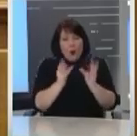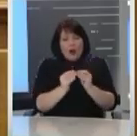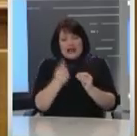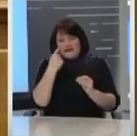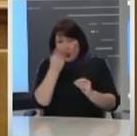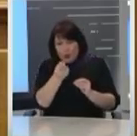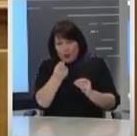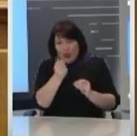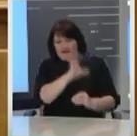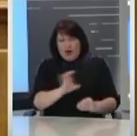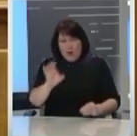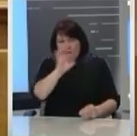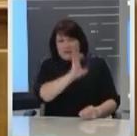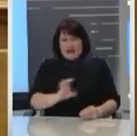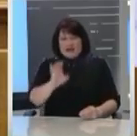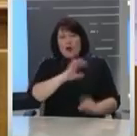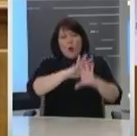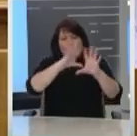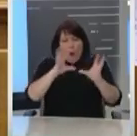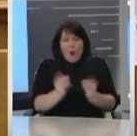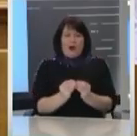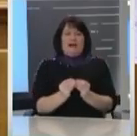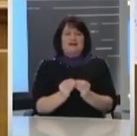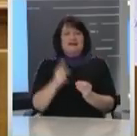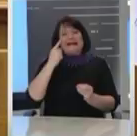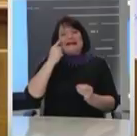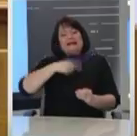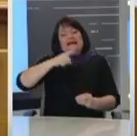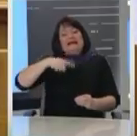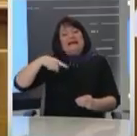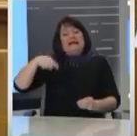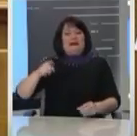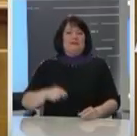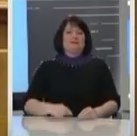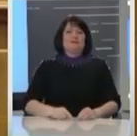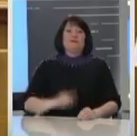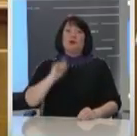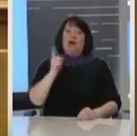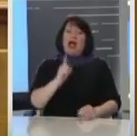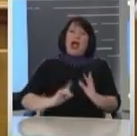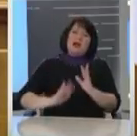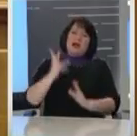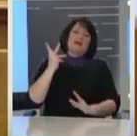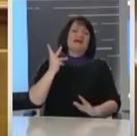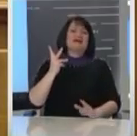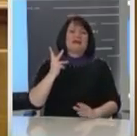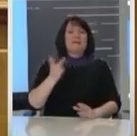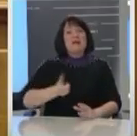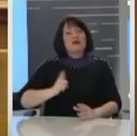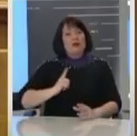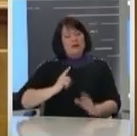Όλες οι ευρωπαϊκές χώρες. Όλες ανεξαιρέτως, κύριε Υπουργέ, είχαν ρυθμό ανάπτυξης μεγαλύτερο από τον